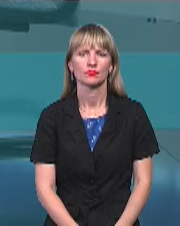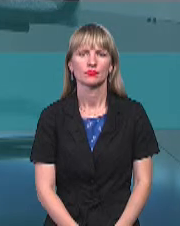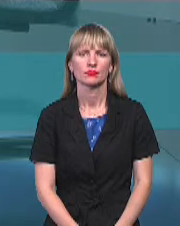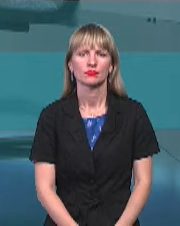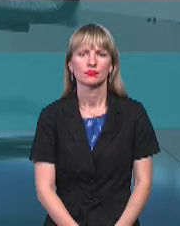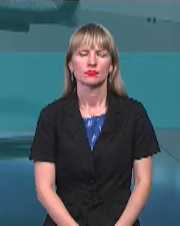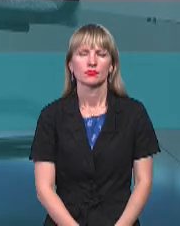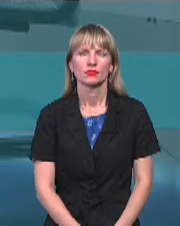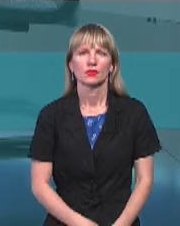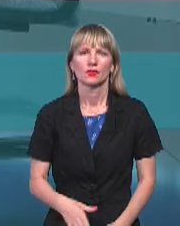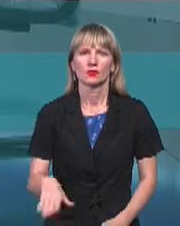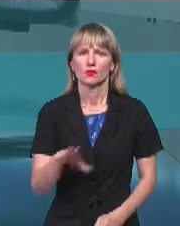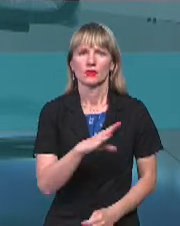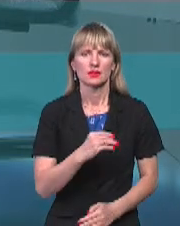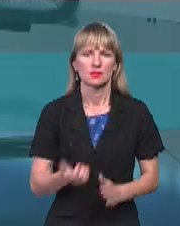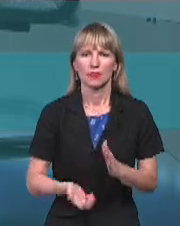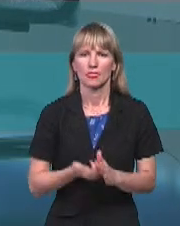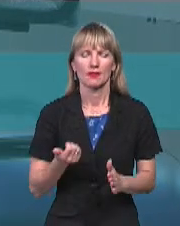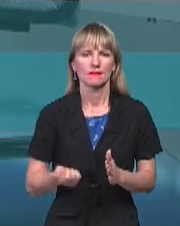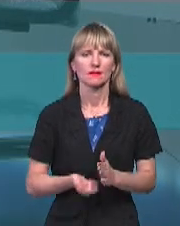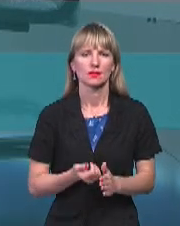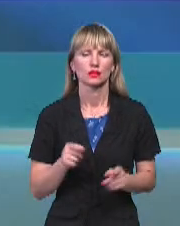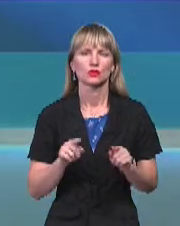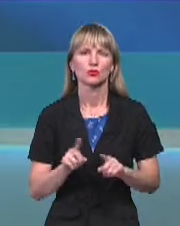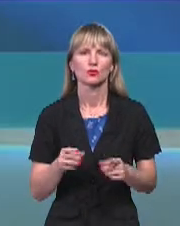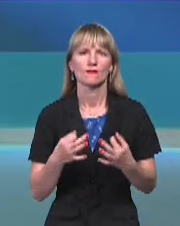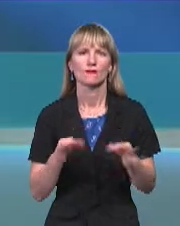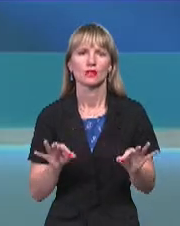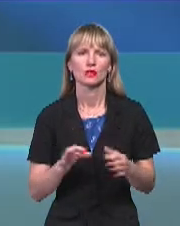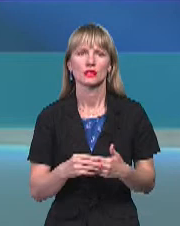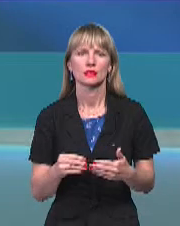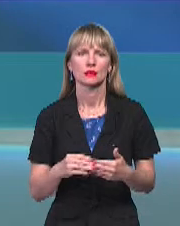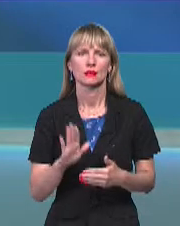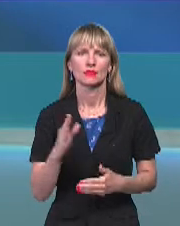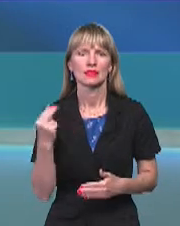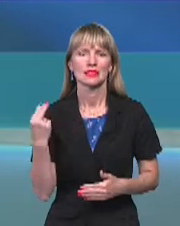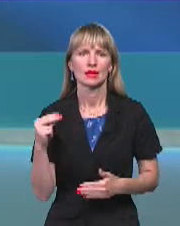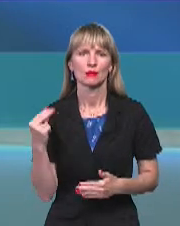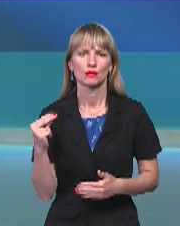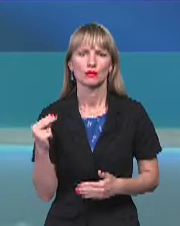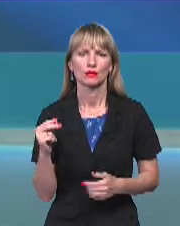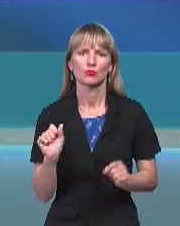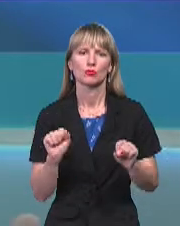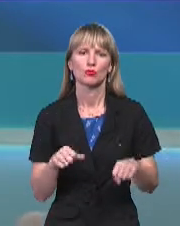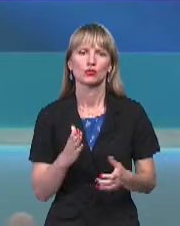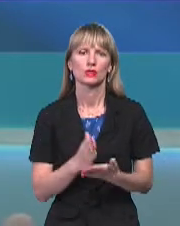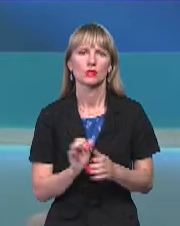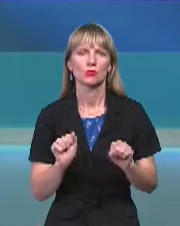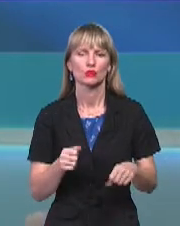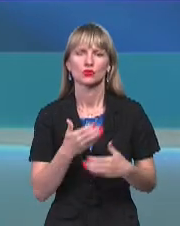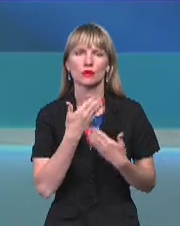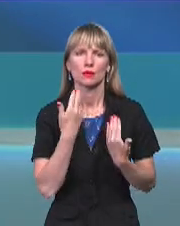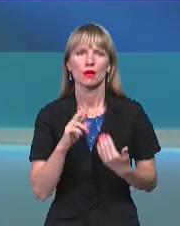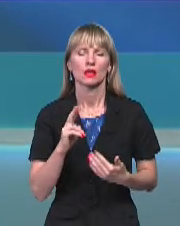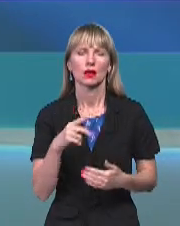звичайно, всім не вистачає, тому що вільної землі в Запоріжжі може і є, може і нема,